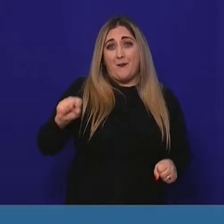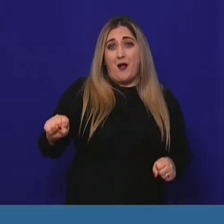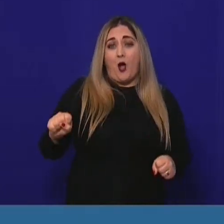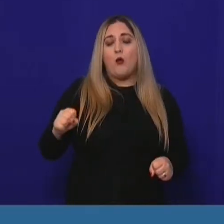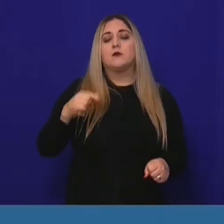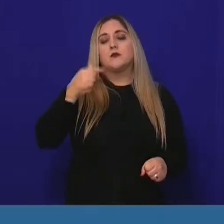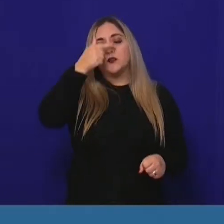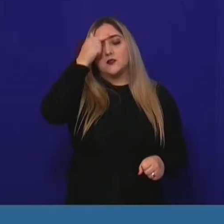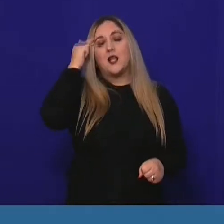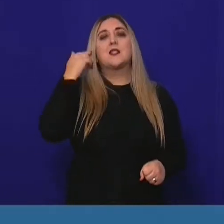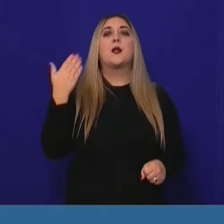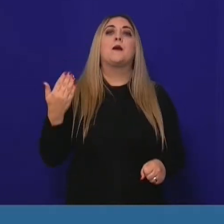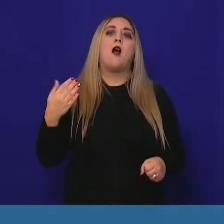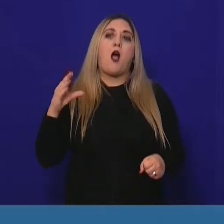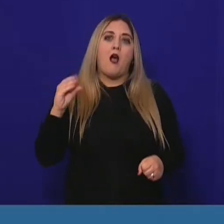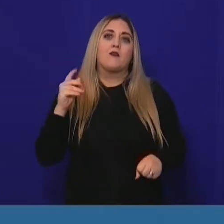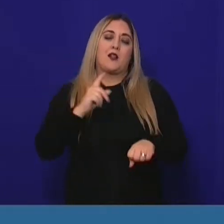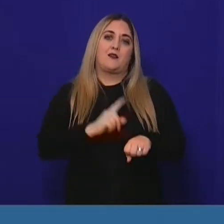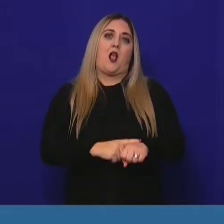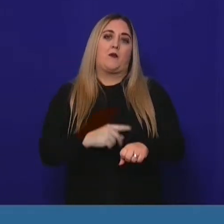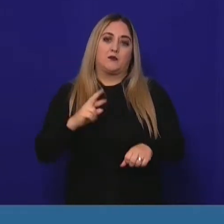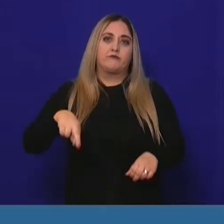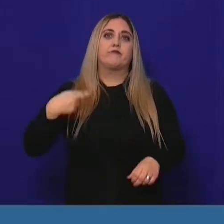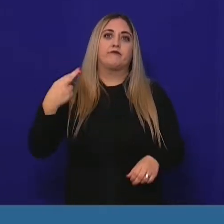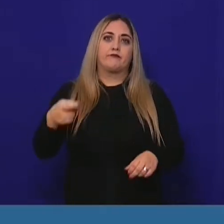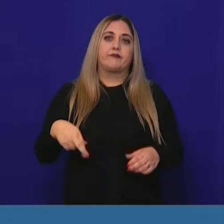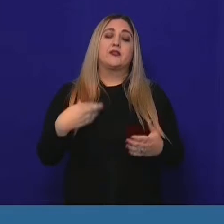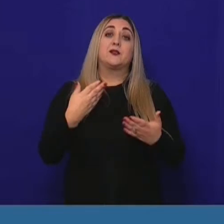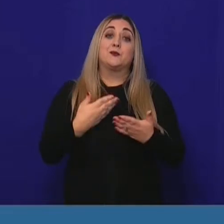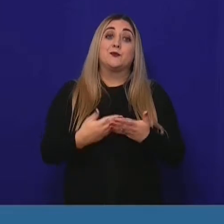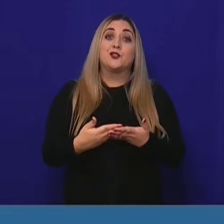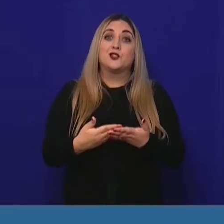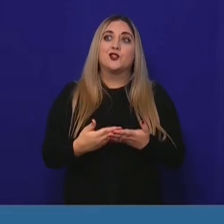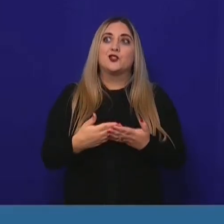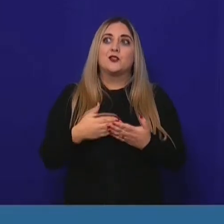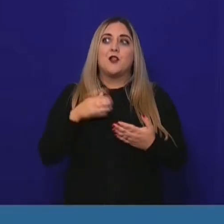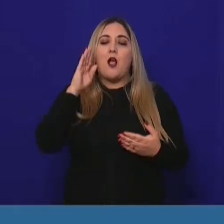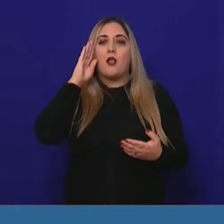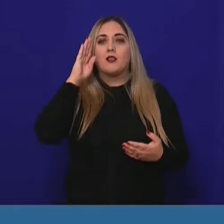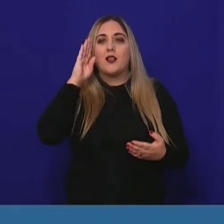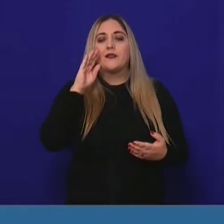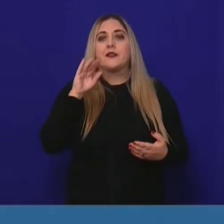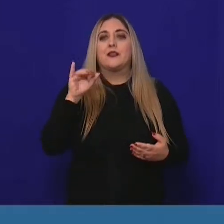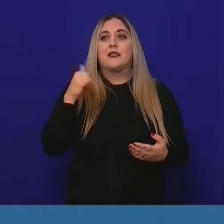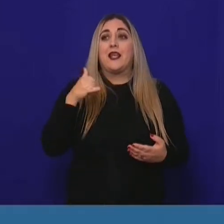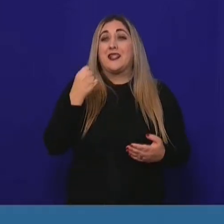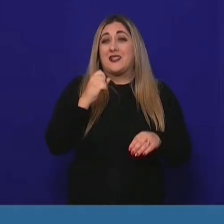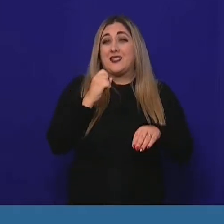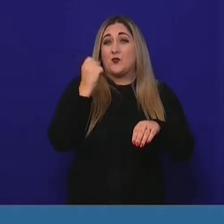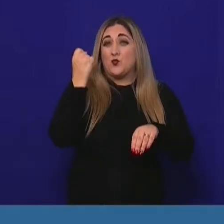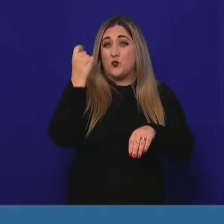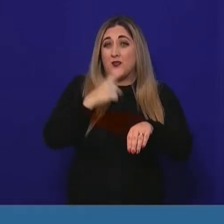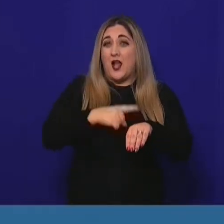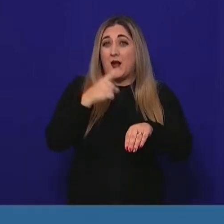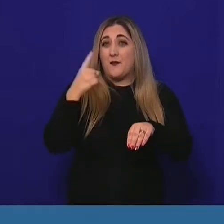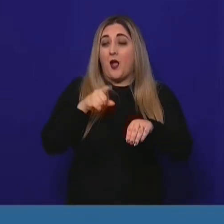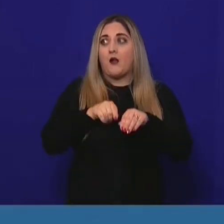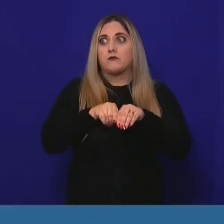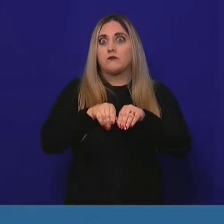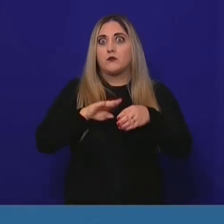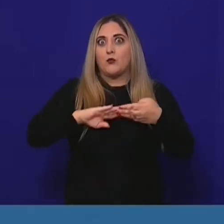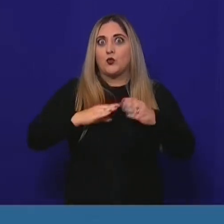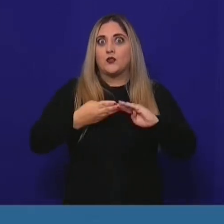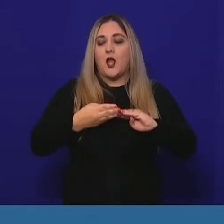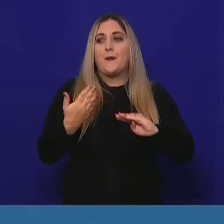jiġu ttestjati regolari u anke l-istaff tagħhom huma jsir regular testing ukoll. Għaliex peress li inti jkollok sitwazzjoni fejn ikunu qrib ta' xulxin